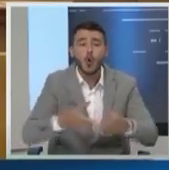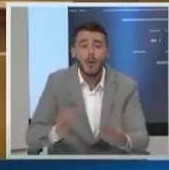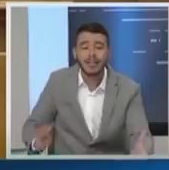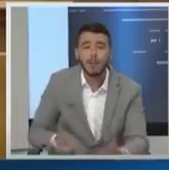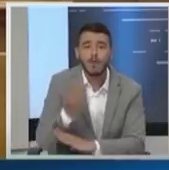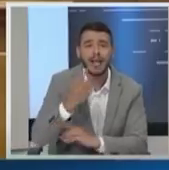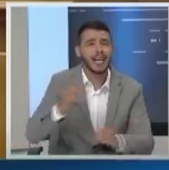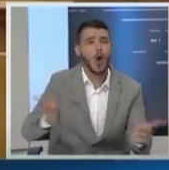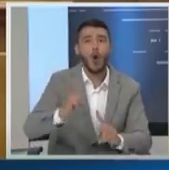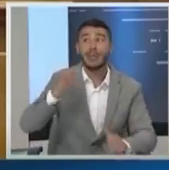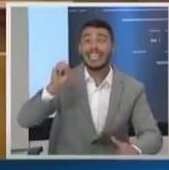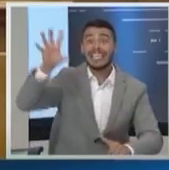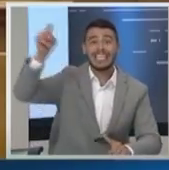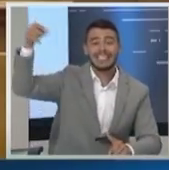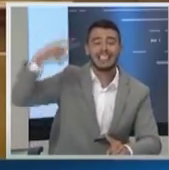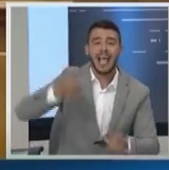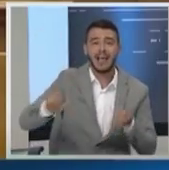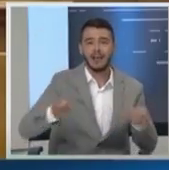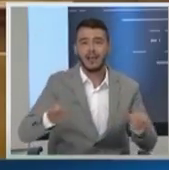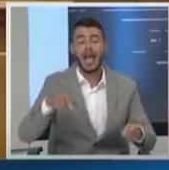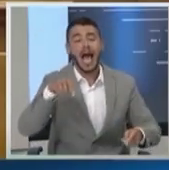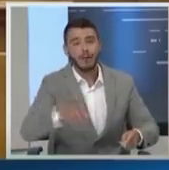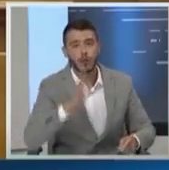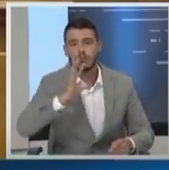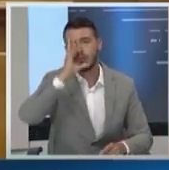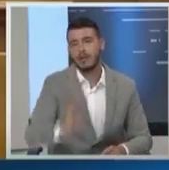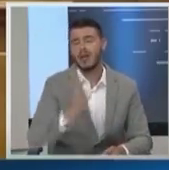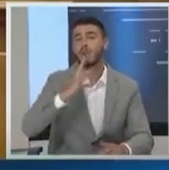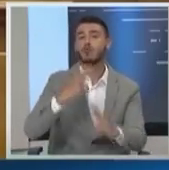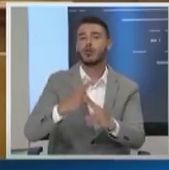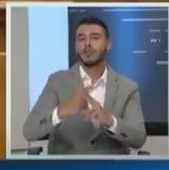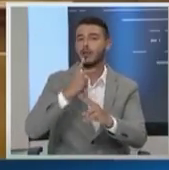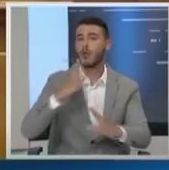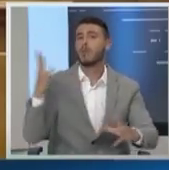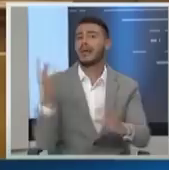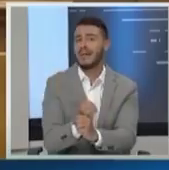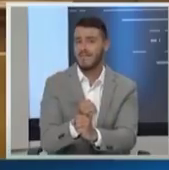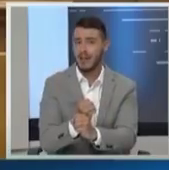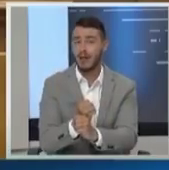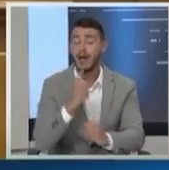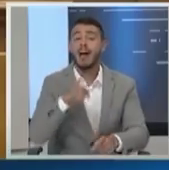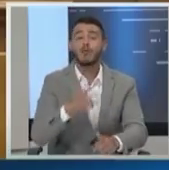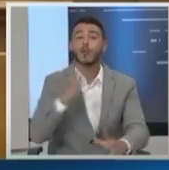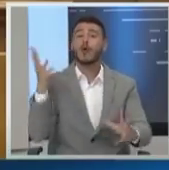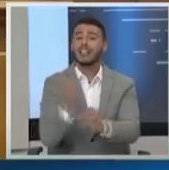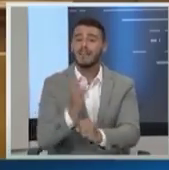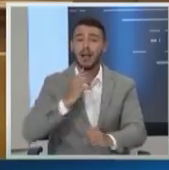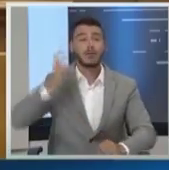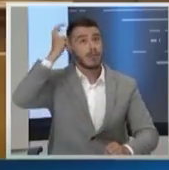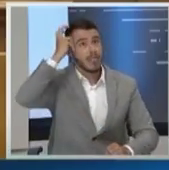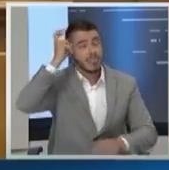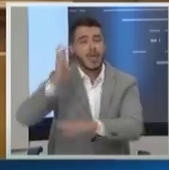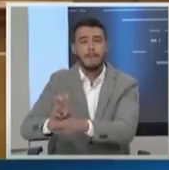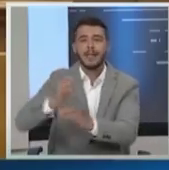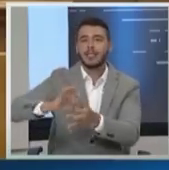κυβερνήσεων. Αυτή είναι η μεγάλη μας ιστορική παρακαταθήκη. Και για αυτή τη μεγάλη ιστορική παρακαταθήκη σήμερα είμαστε περήφανοι. Και